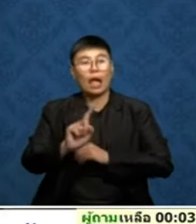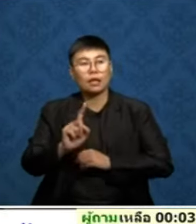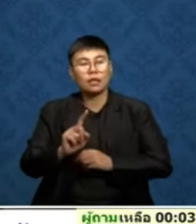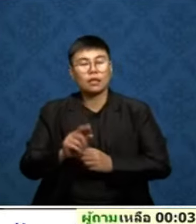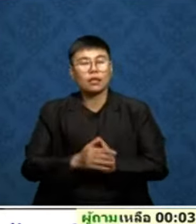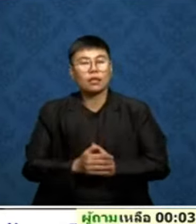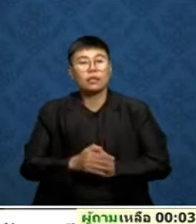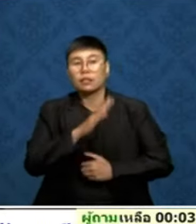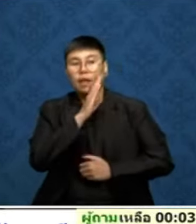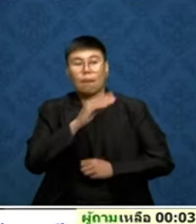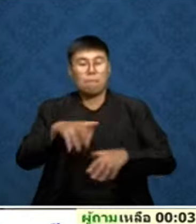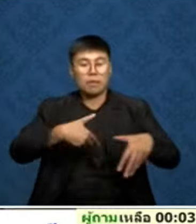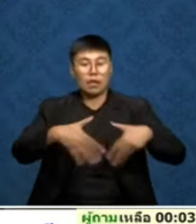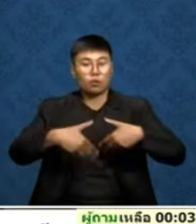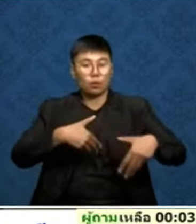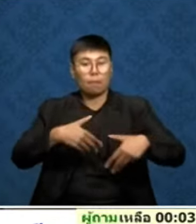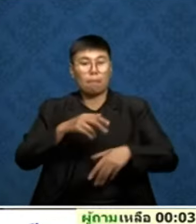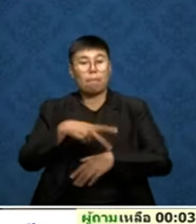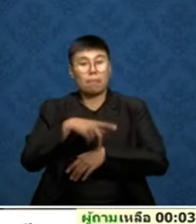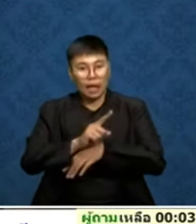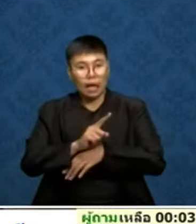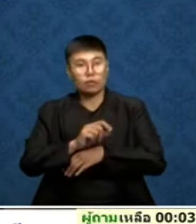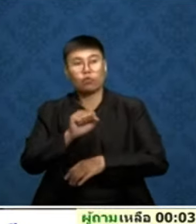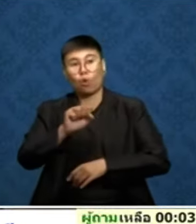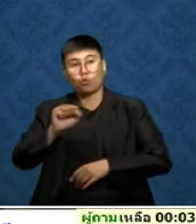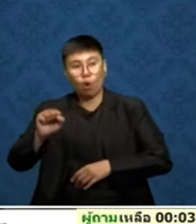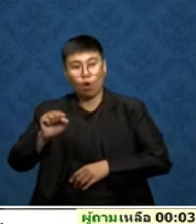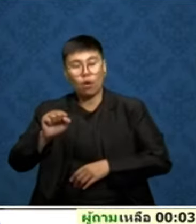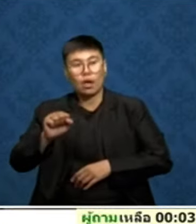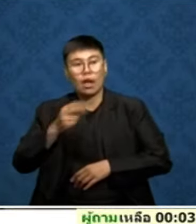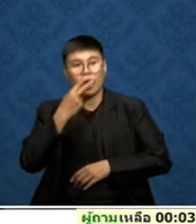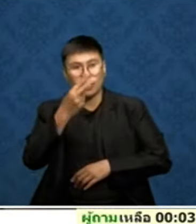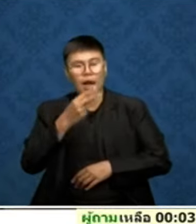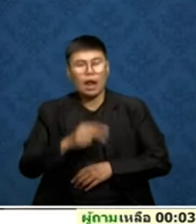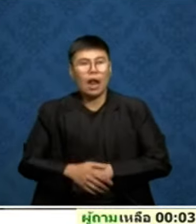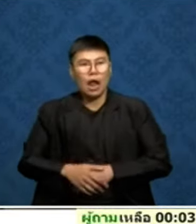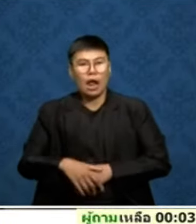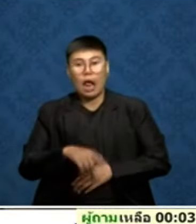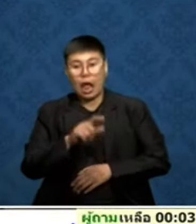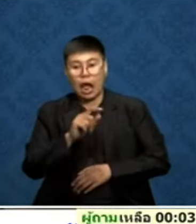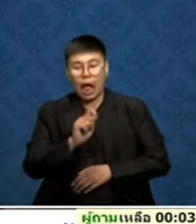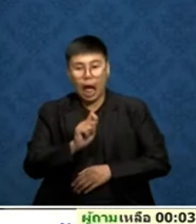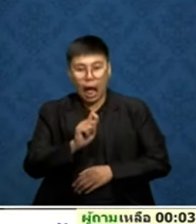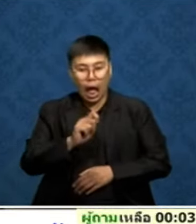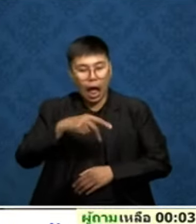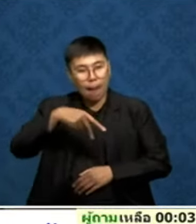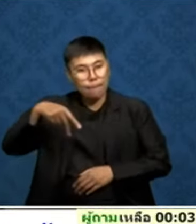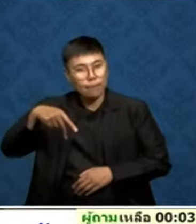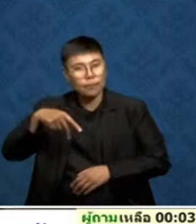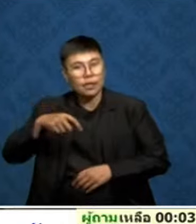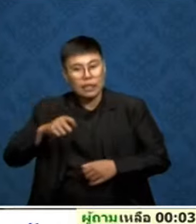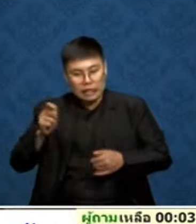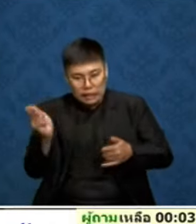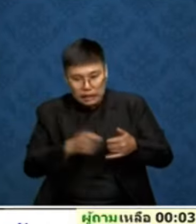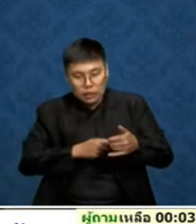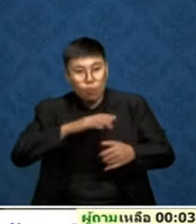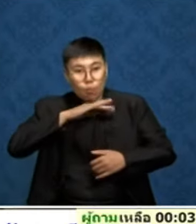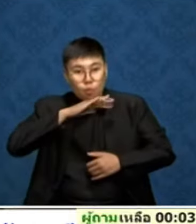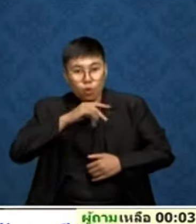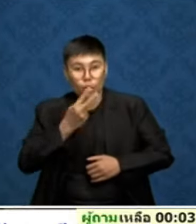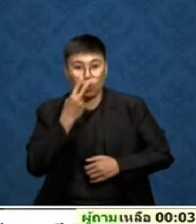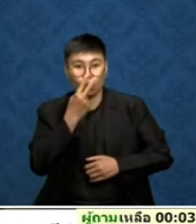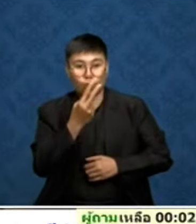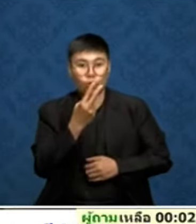าพี่น้องประชาชนและท่านประธานเพื่อสมาชิกนะครับเห็นว่าแอปตีหมูเนี่ยมันน่ากลัวแล้วผมอยากให้ทุกคนครับดูสิ่งที่ผมจะแสด